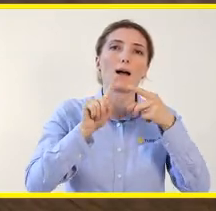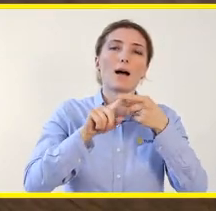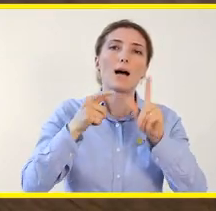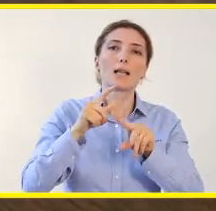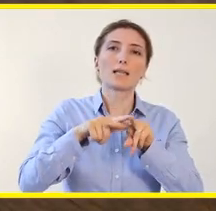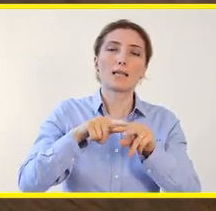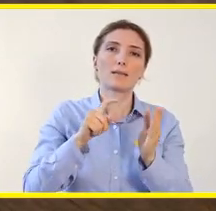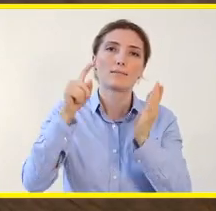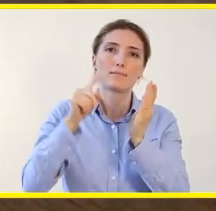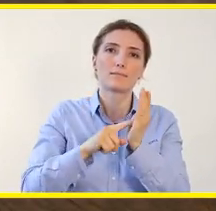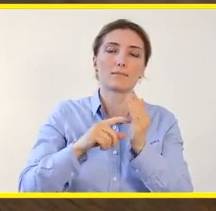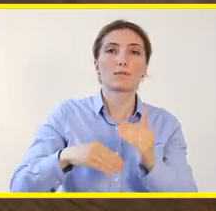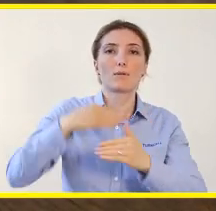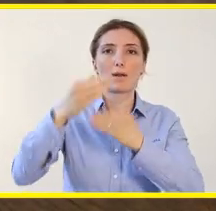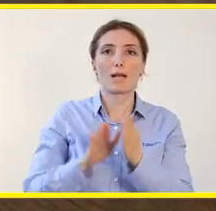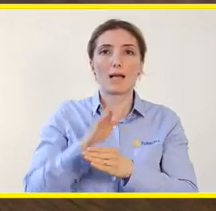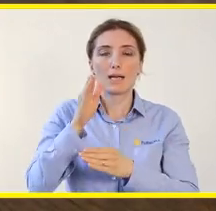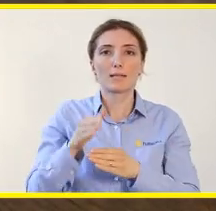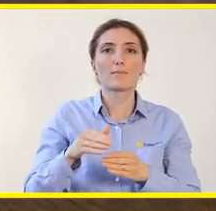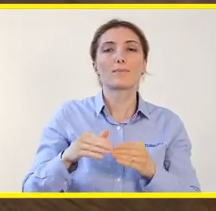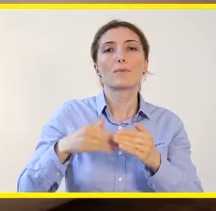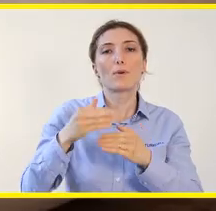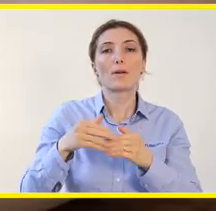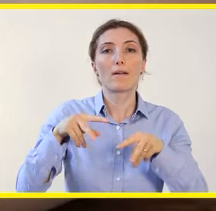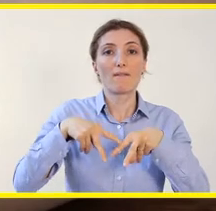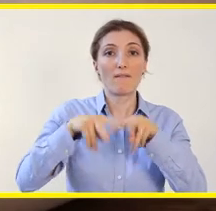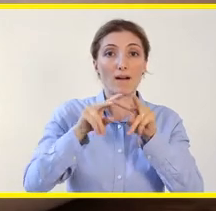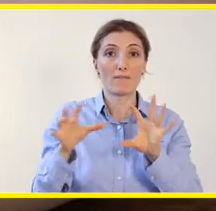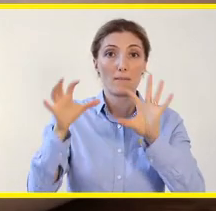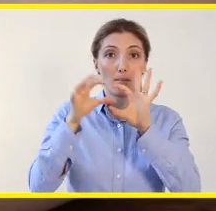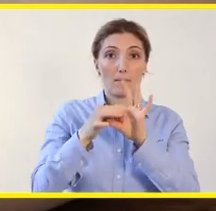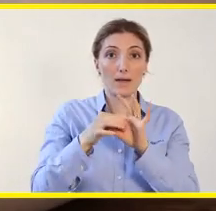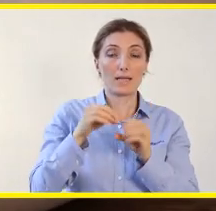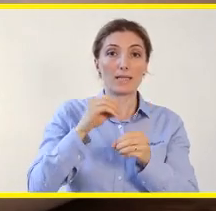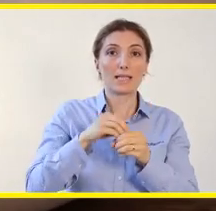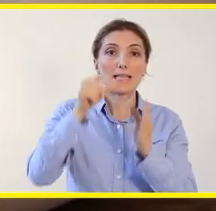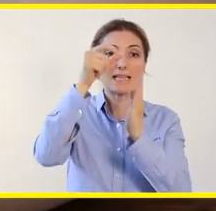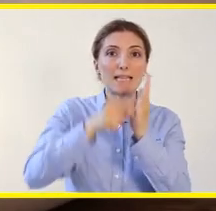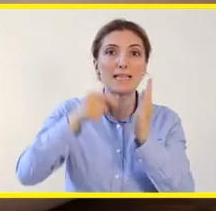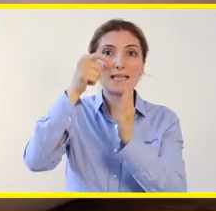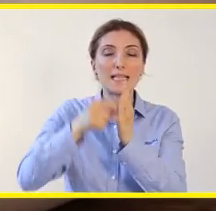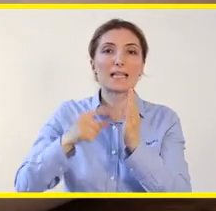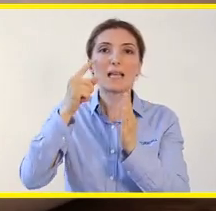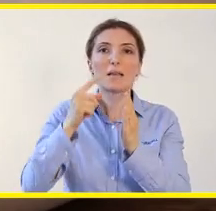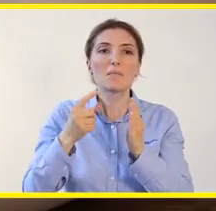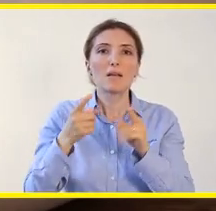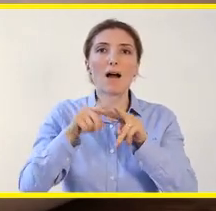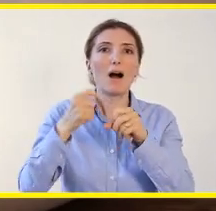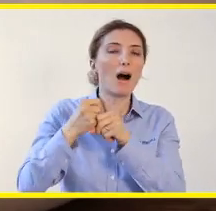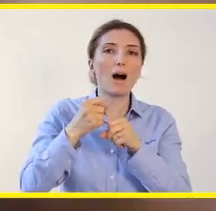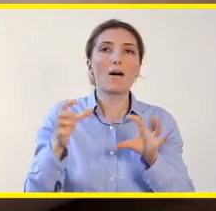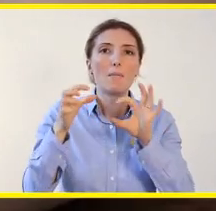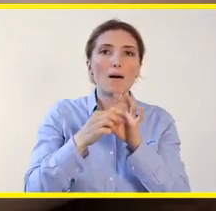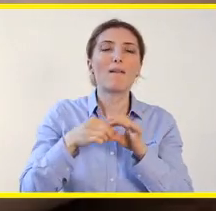ile bir sonraki adıma geçebilirsiniz. Ardından Wi-Fi bağlantı ekranında listede bulunan bir ağa bağlanabilir ya da